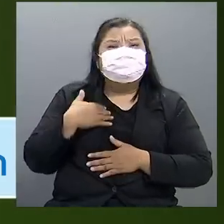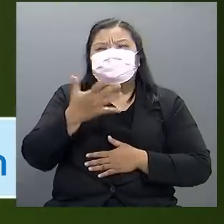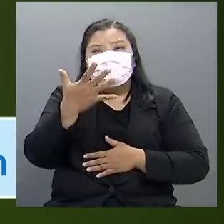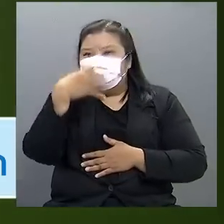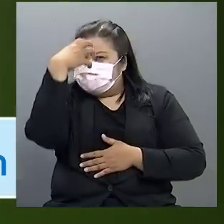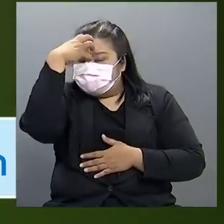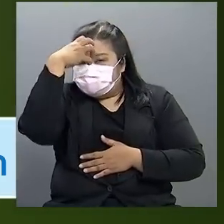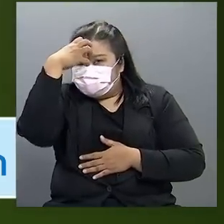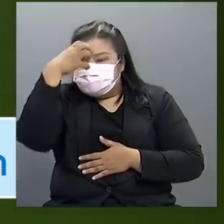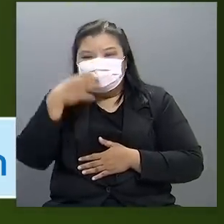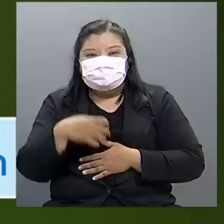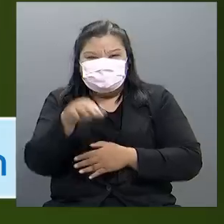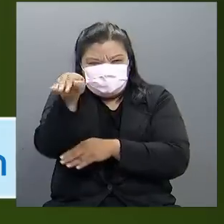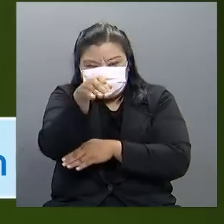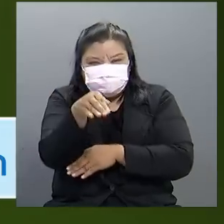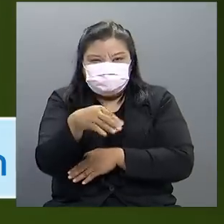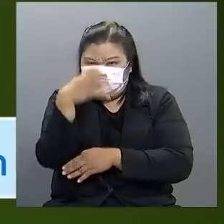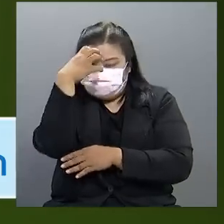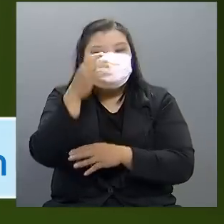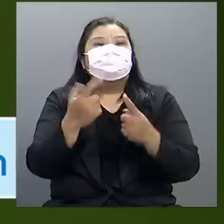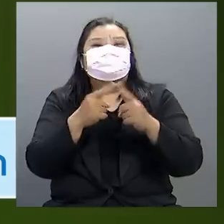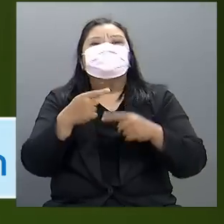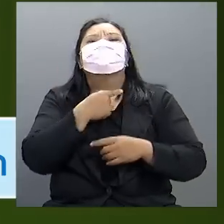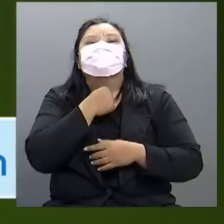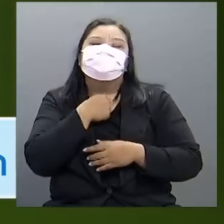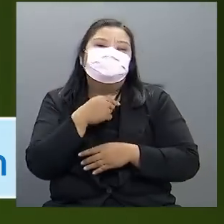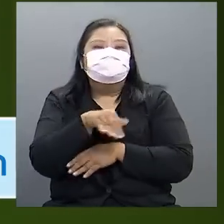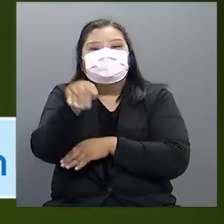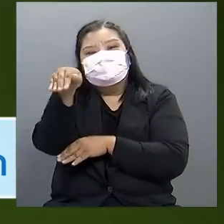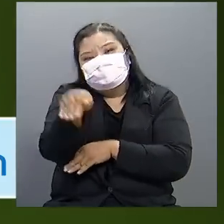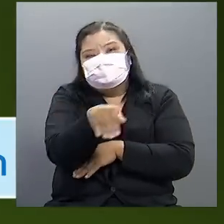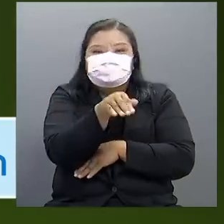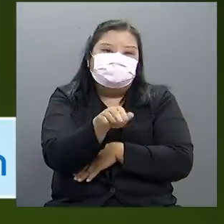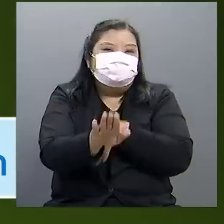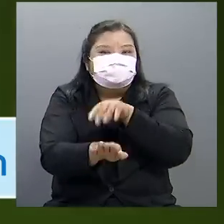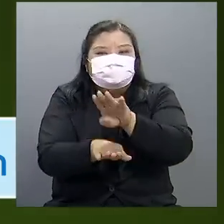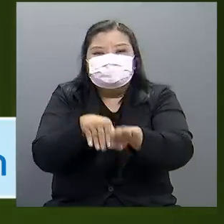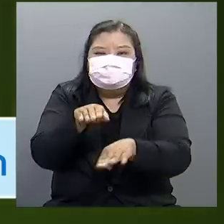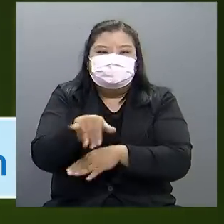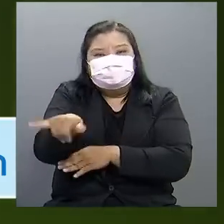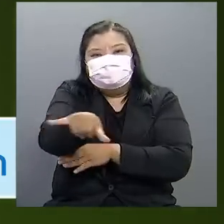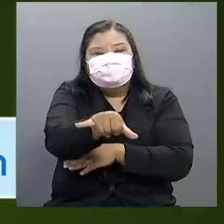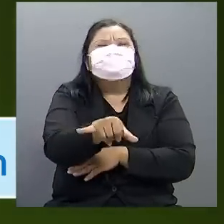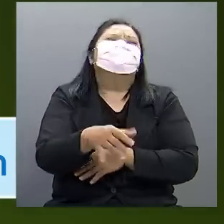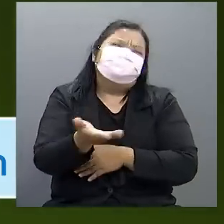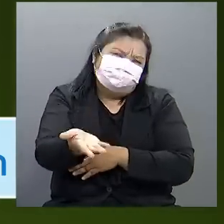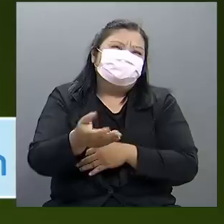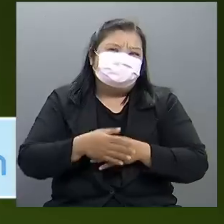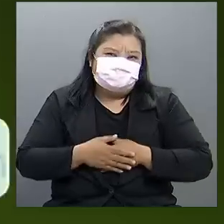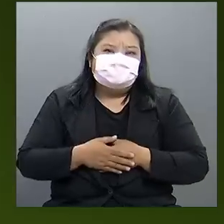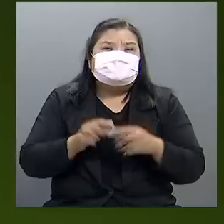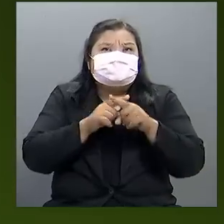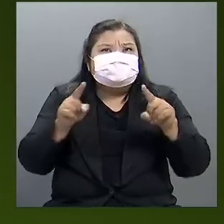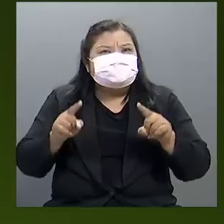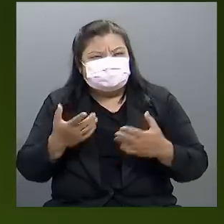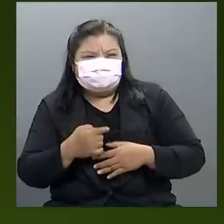วาออกมาเดินหาอาหารกินนะครับแต่อันนี้มัก็ไม่ใช่อาจจักเป็นช้างที่ไม่ถูก